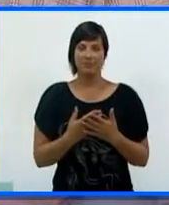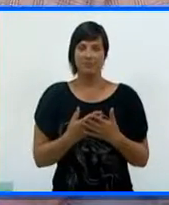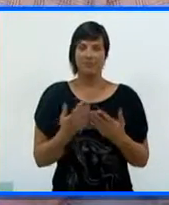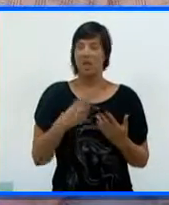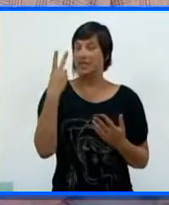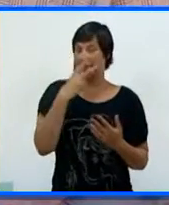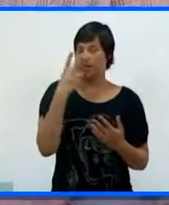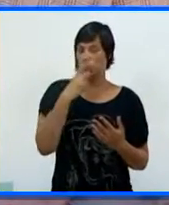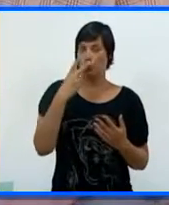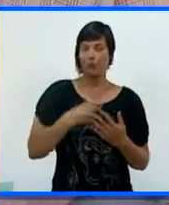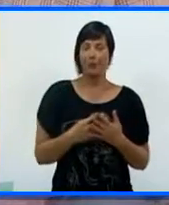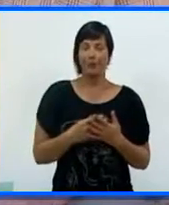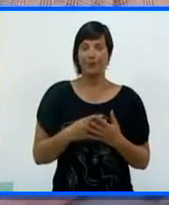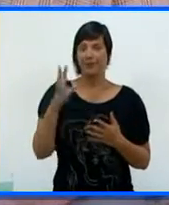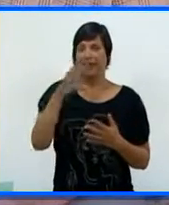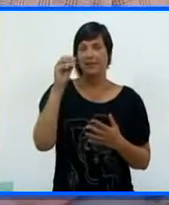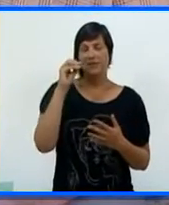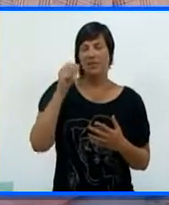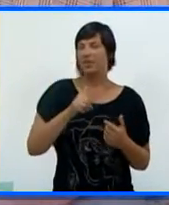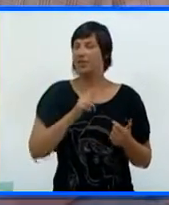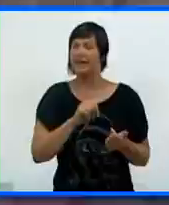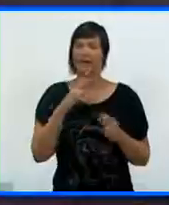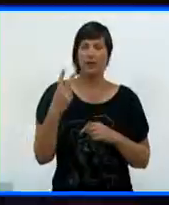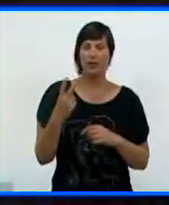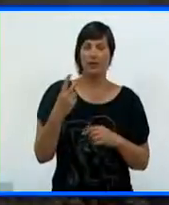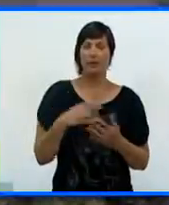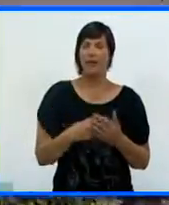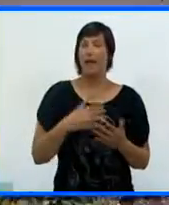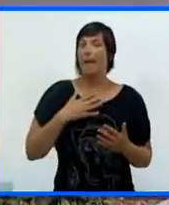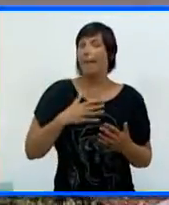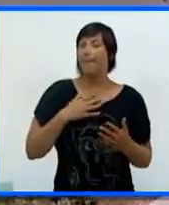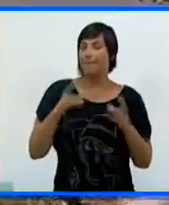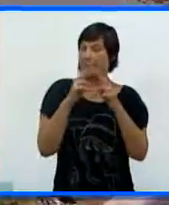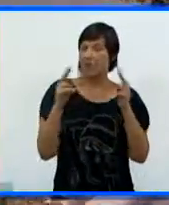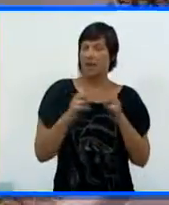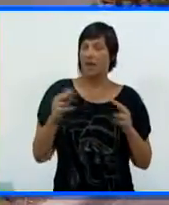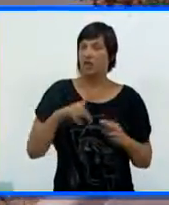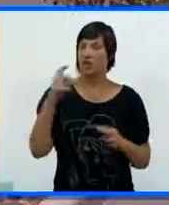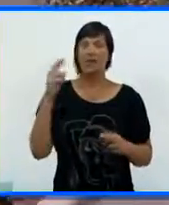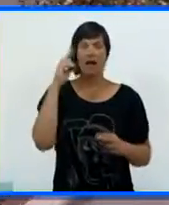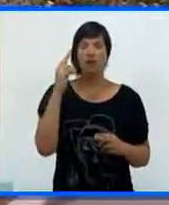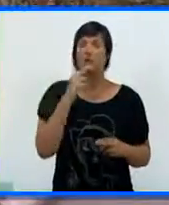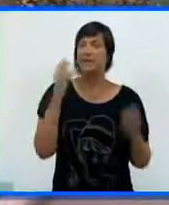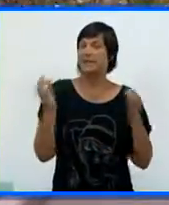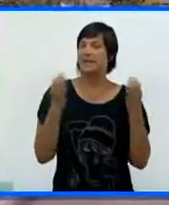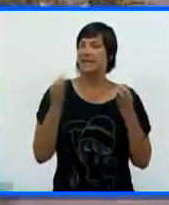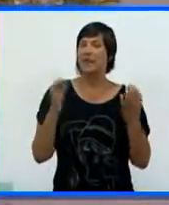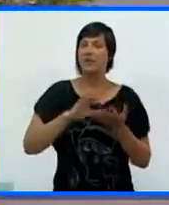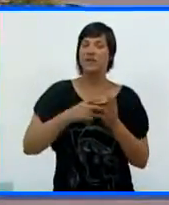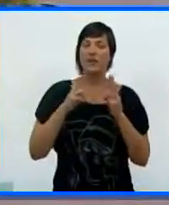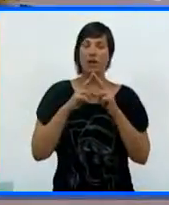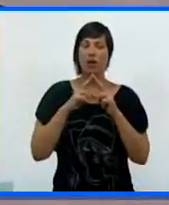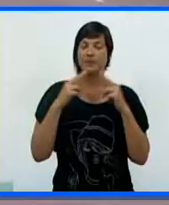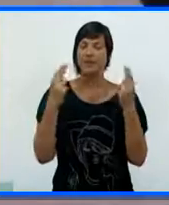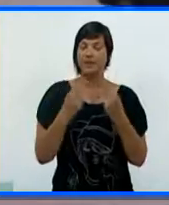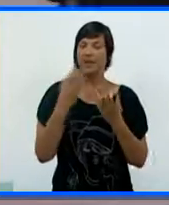ponavlja i onda se razumijemo, shvaću me jedan drugoga i tako. Blagdan udruge je Međunarodni dan gluhih koji se slavi u cijelom